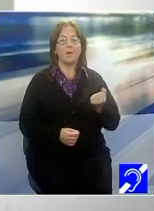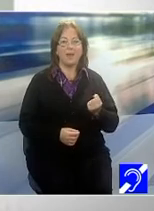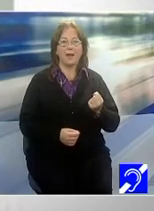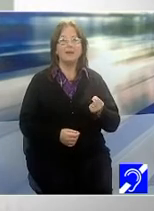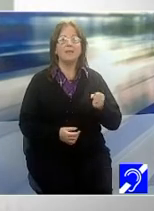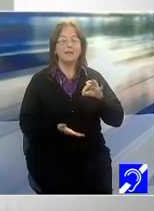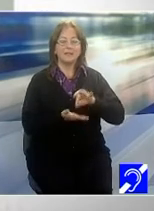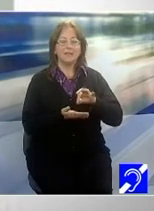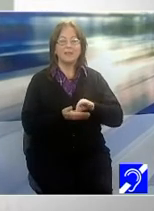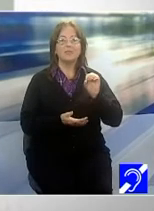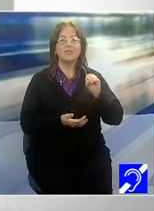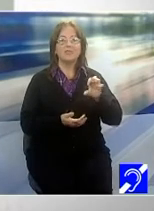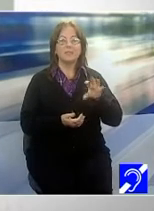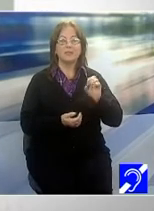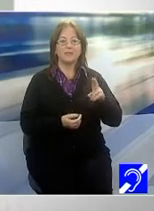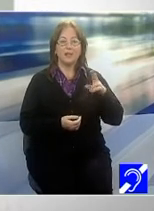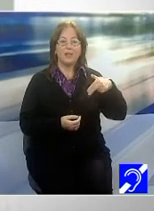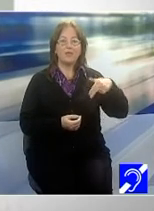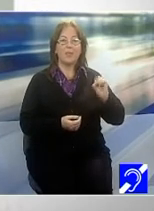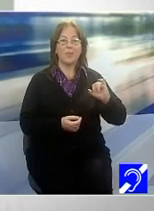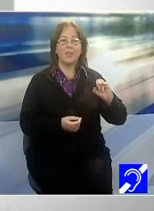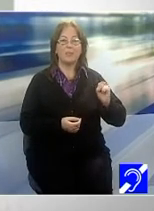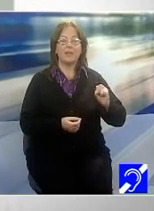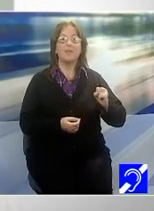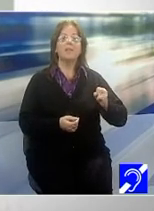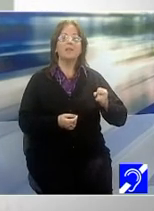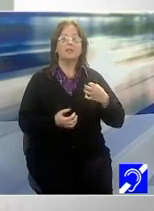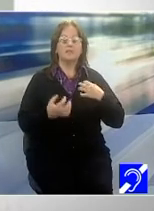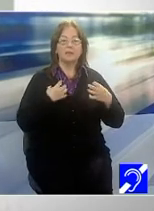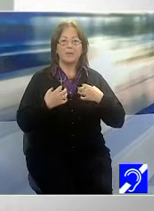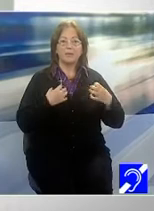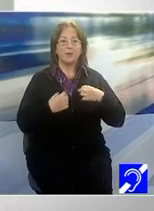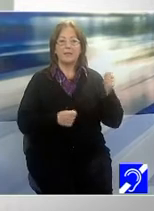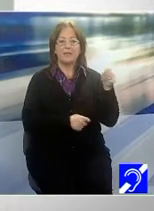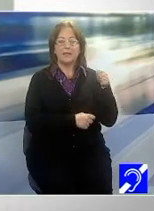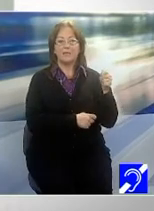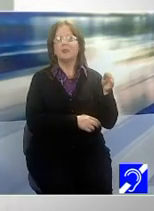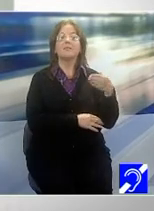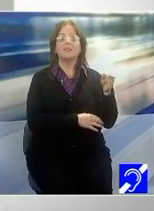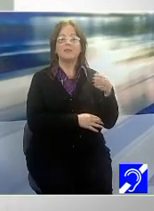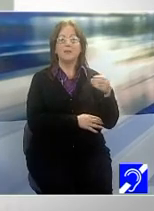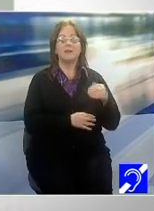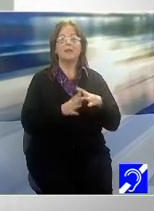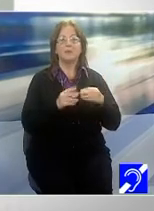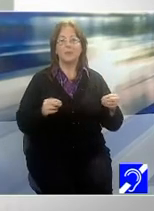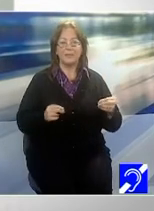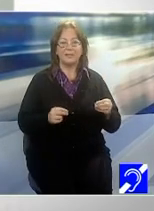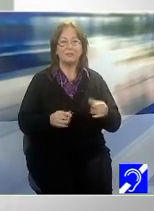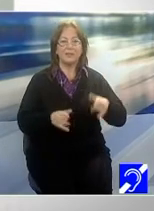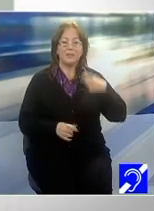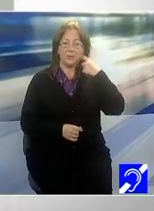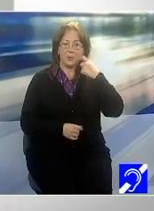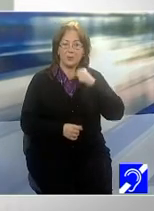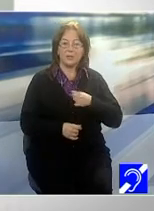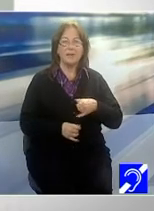15 noiembrie, de Opera Națională Română din Cluj-Napoca și TVR Cluj, la acest aniversar telespectatorilor săi.